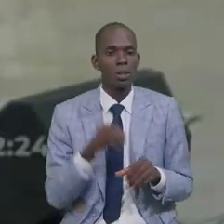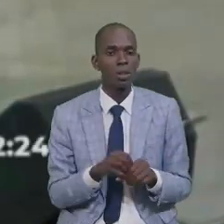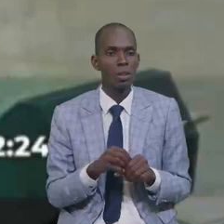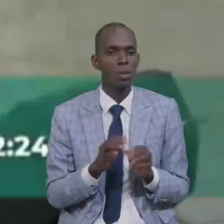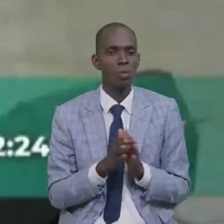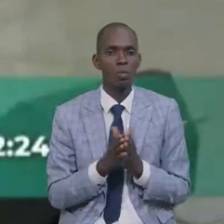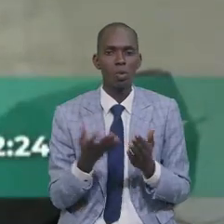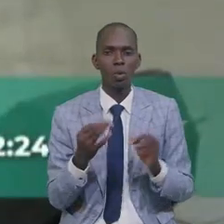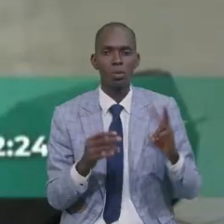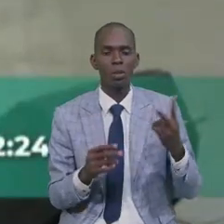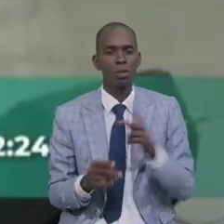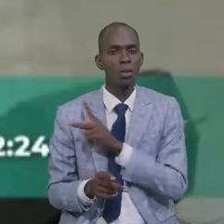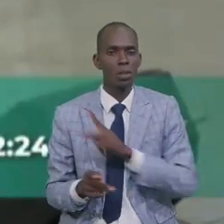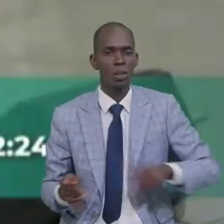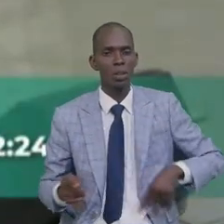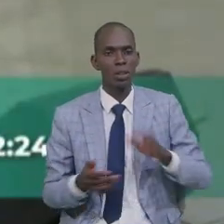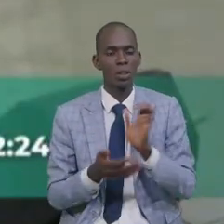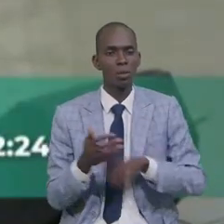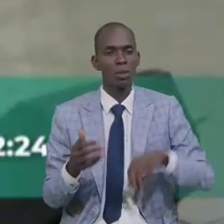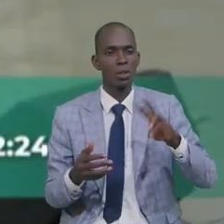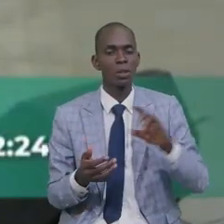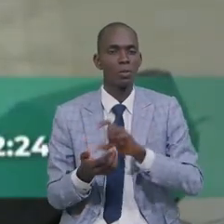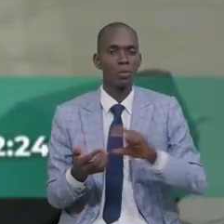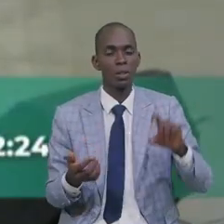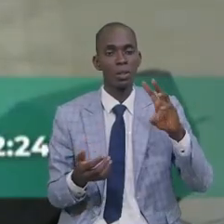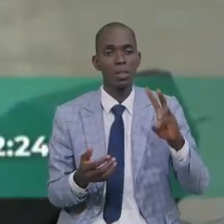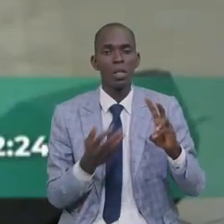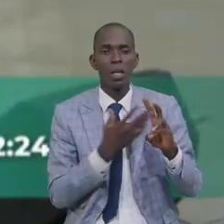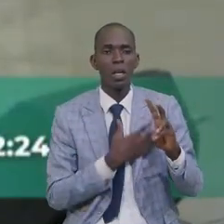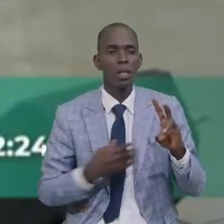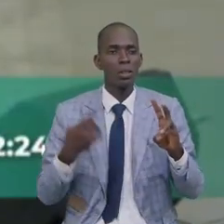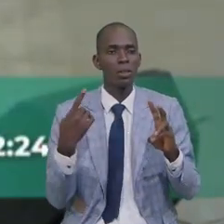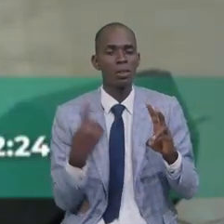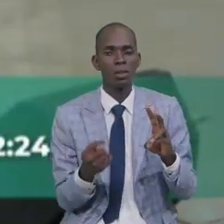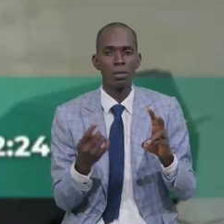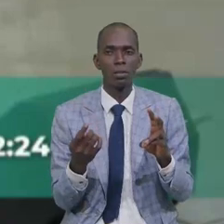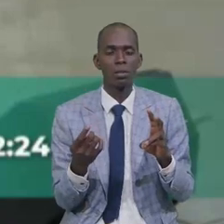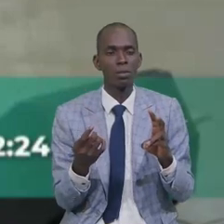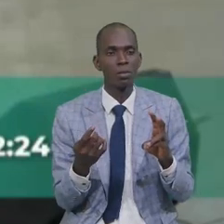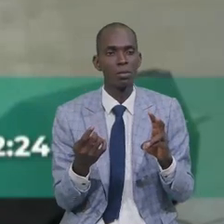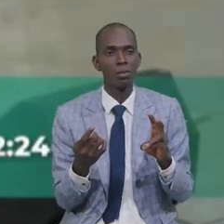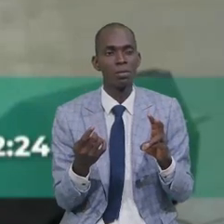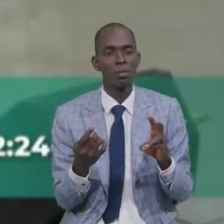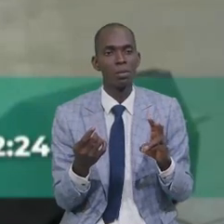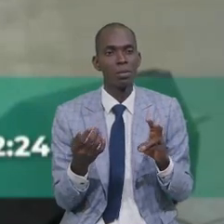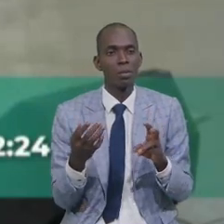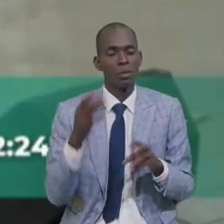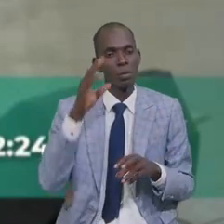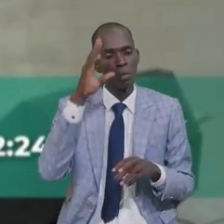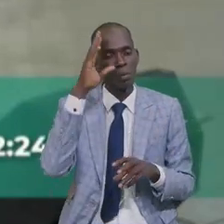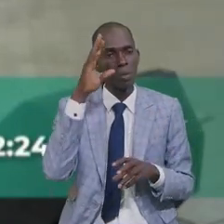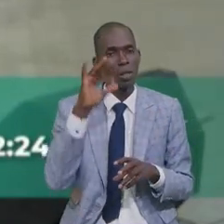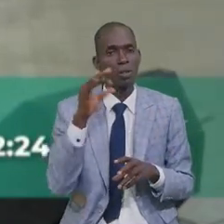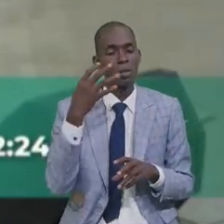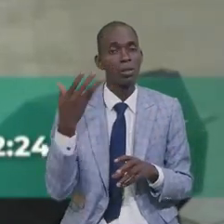6, verset 6, l'homme de Dieu dit, où est-il tombé? Et il